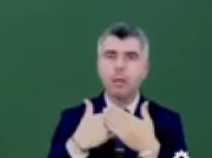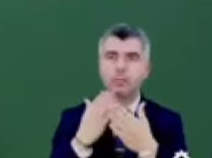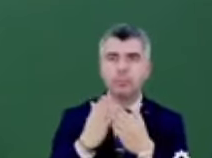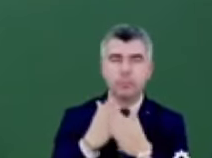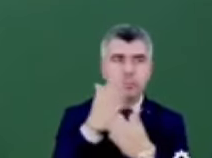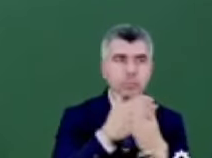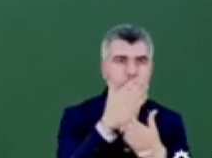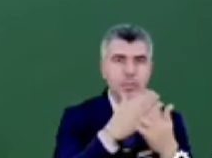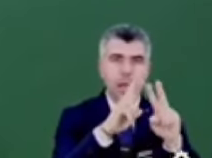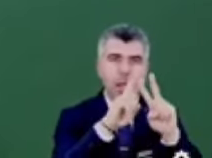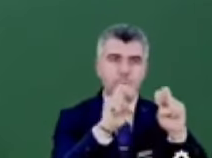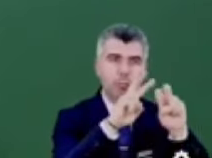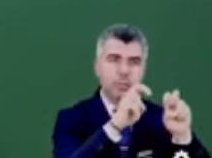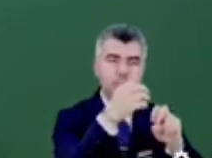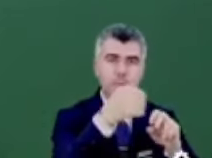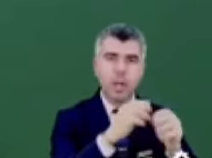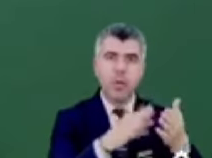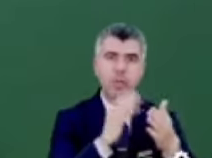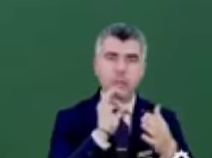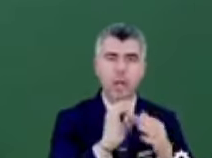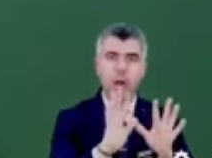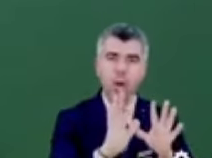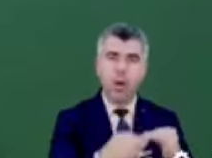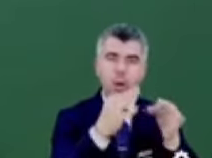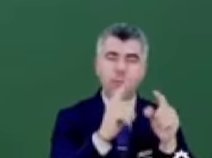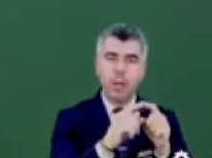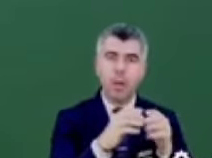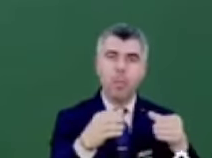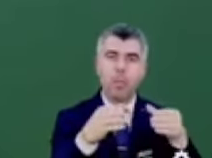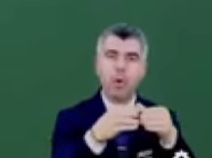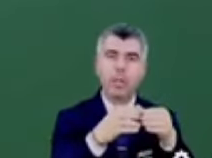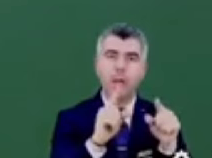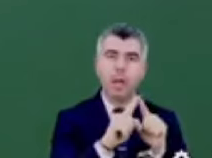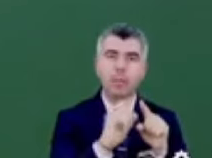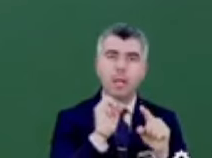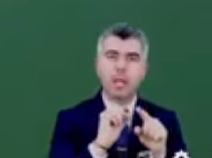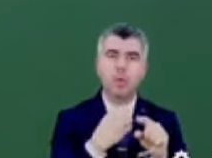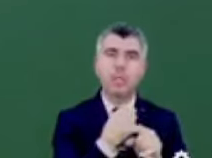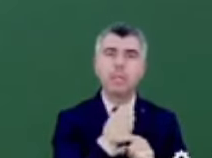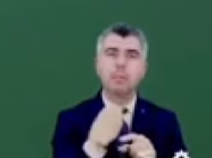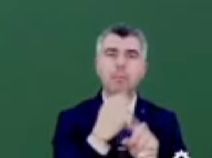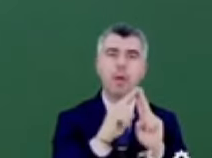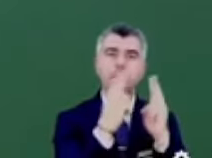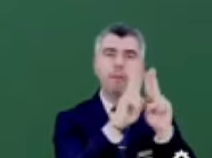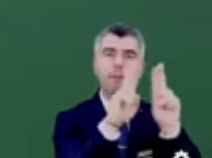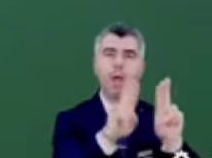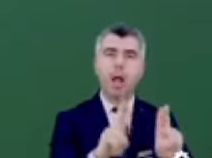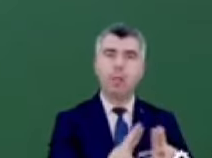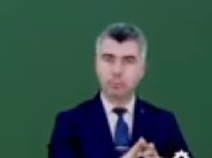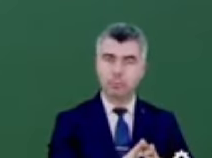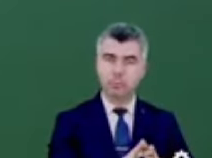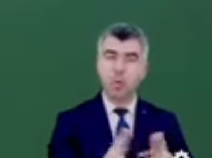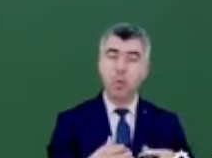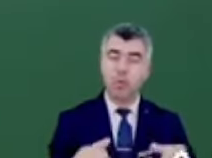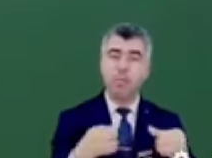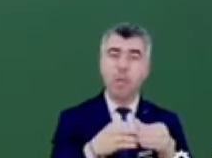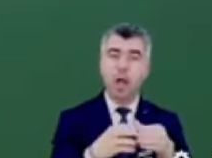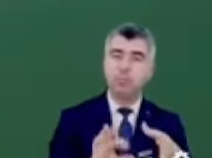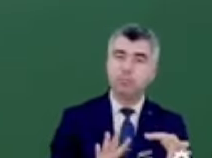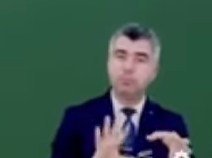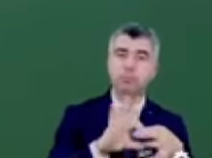يعني حسب متطلبات منظمه الصحه العالميه وفي اطار مقاربه تشاركيه كما قلت مع جميع